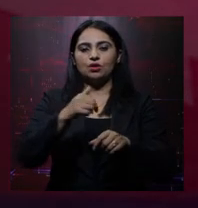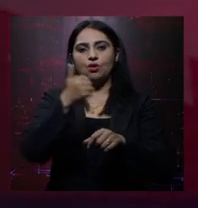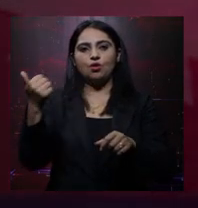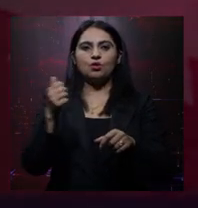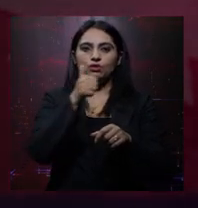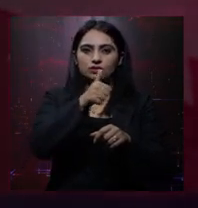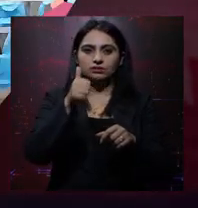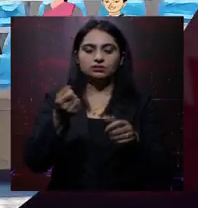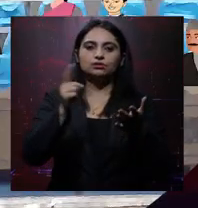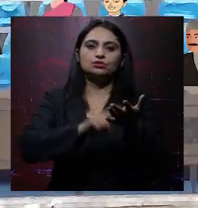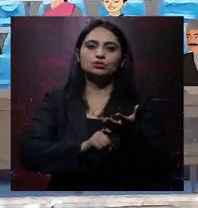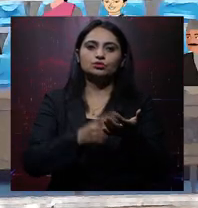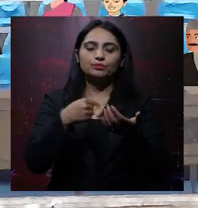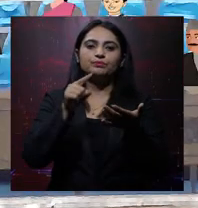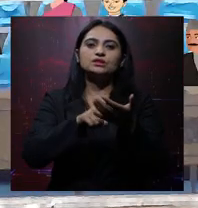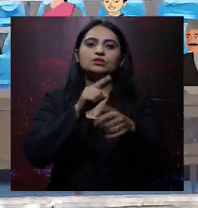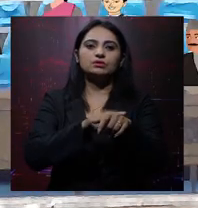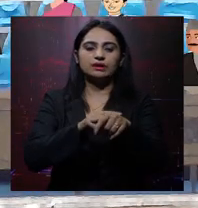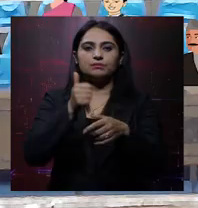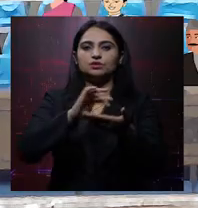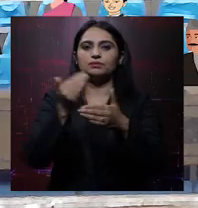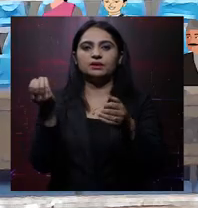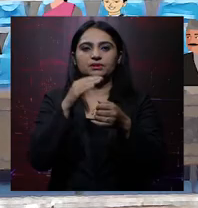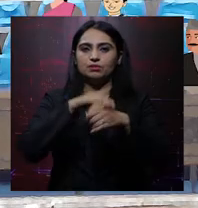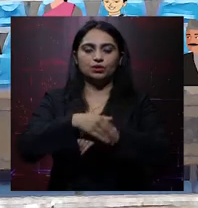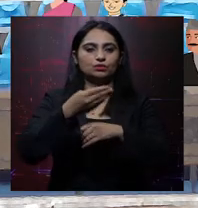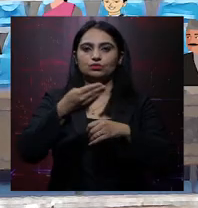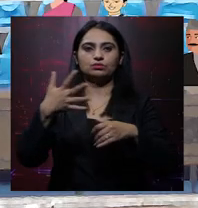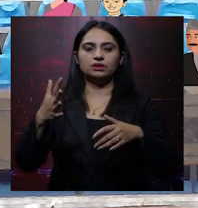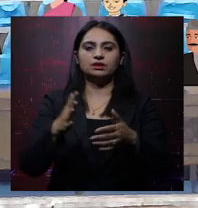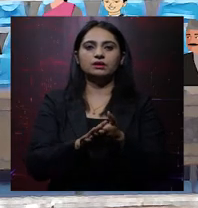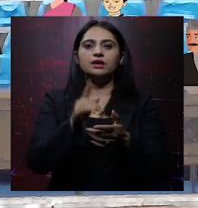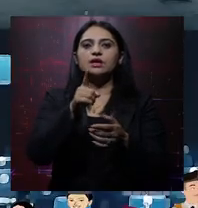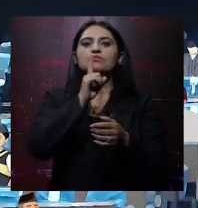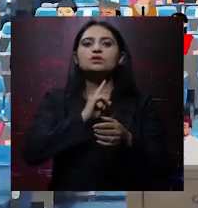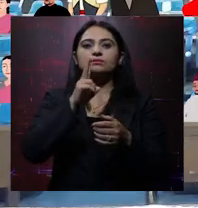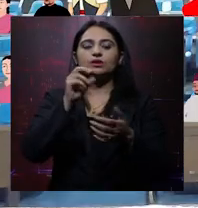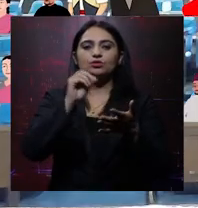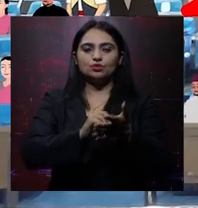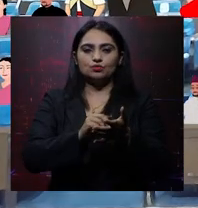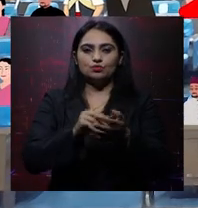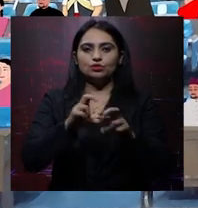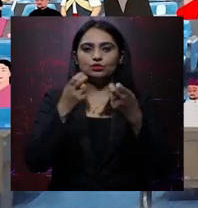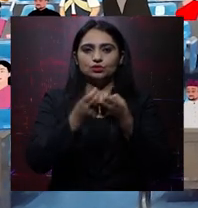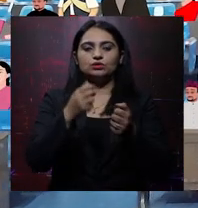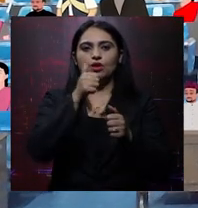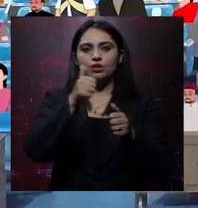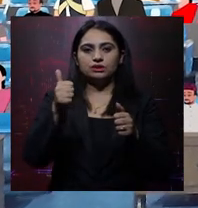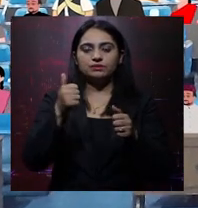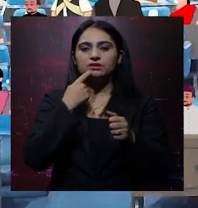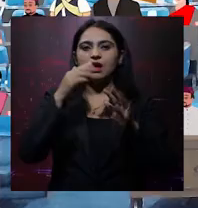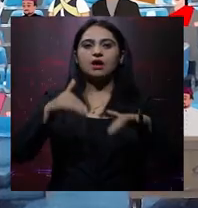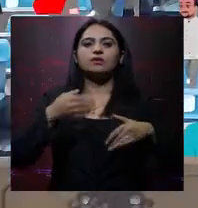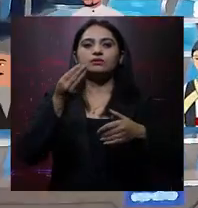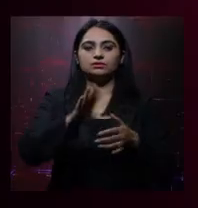अर्को अधिवेशनको प्रारम्भ बीचको अवधि 6 महिनाभन्दा बढी नहुने गरी वर्षमा 2 पटक संसदको अधिवेशन